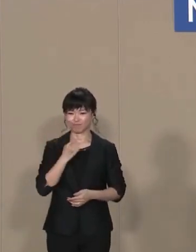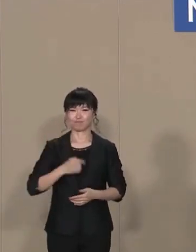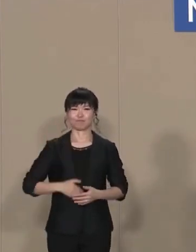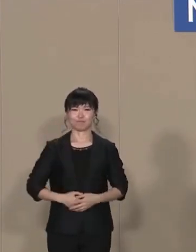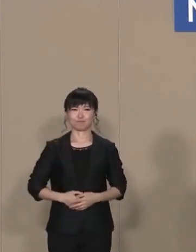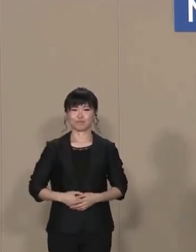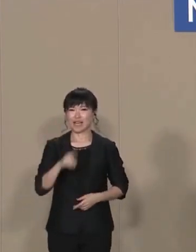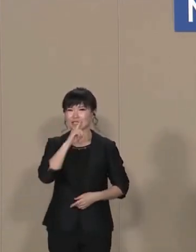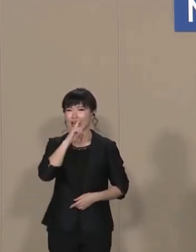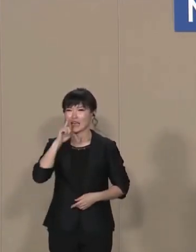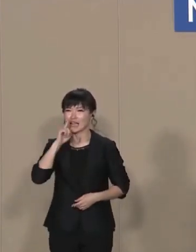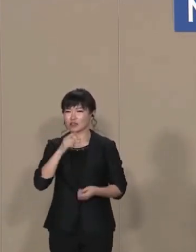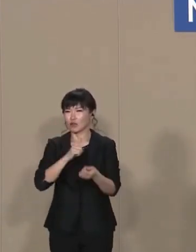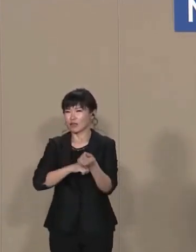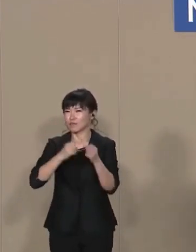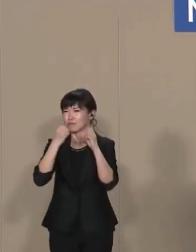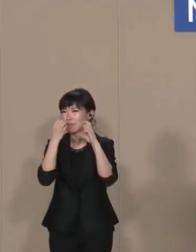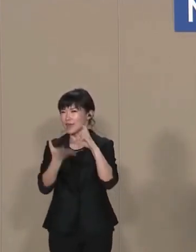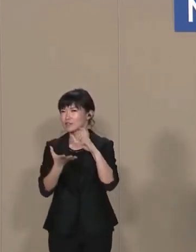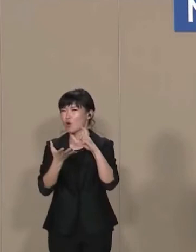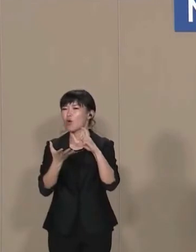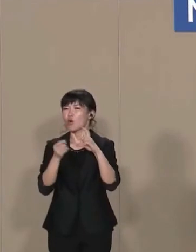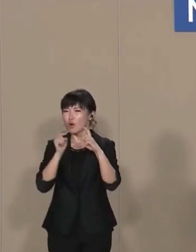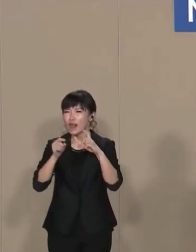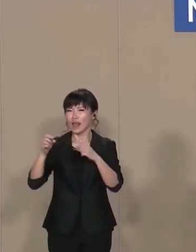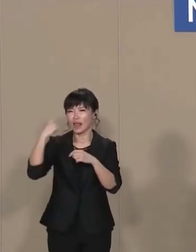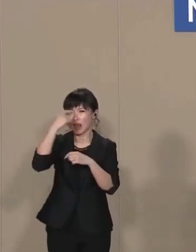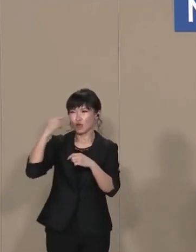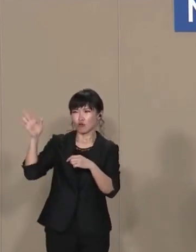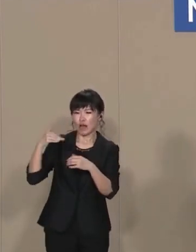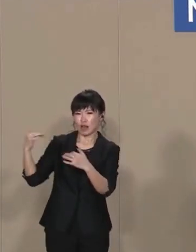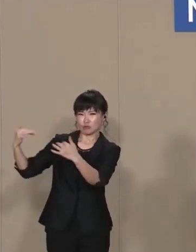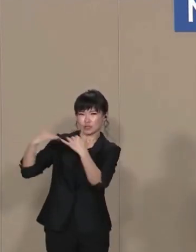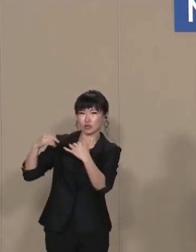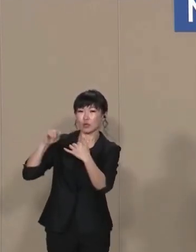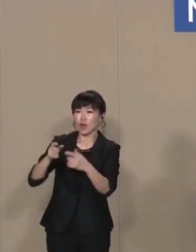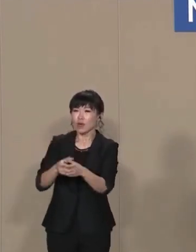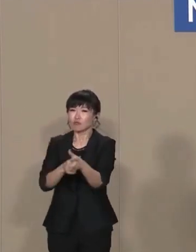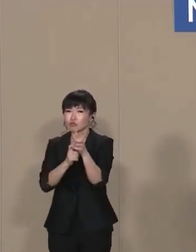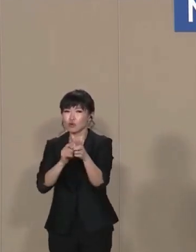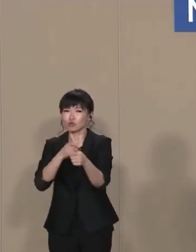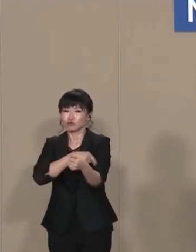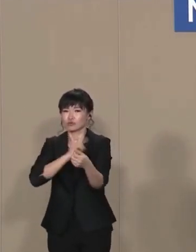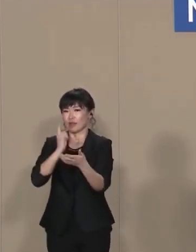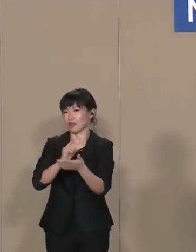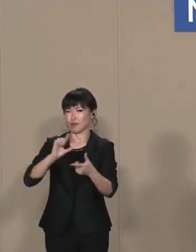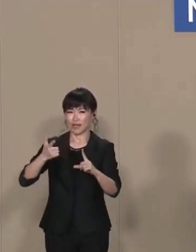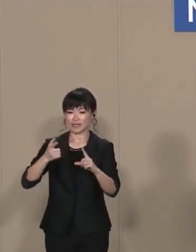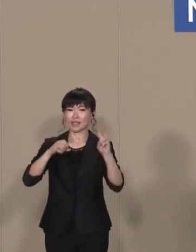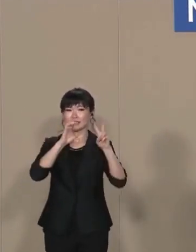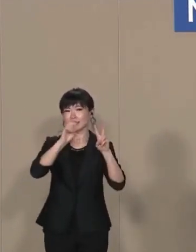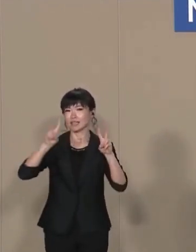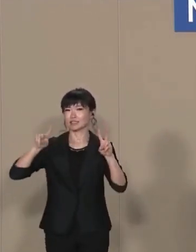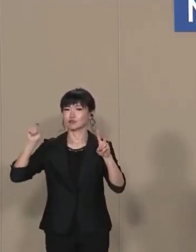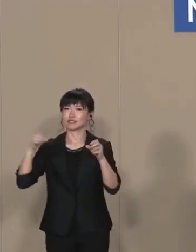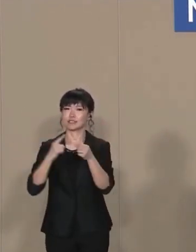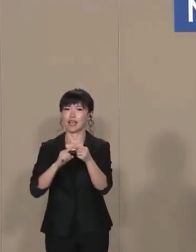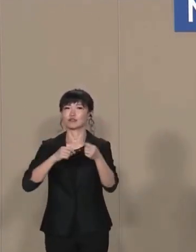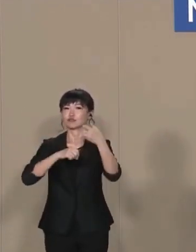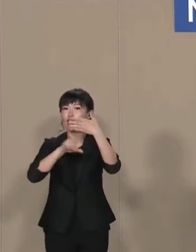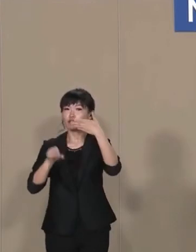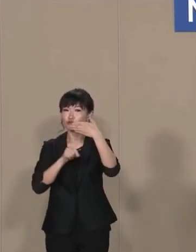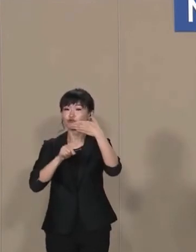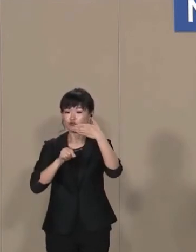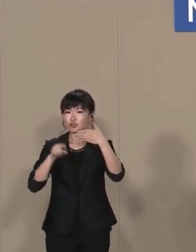サイレント invasion 外国からの侵略行為は武力攻撃だけではありません2021年9月統一教会の集会に